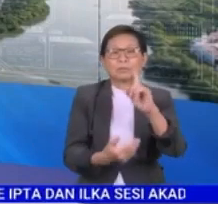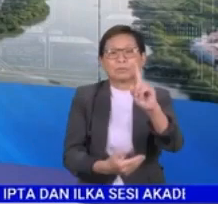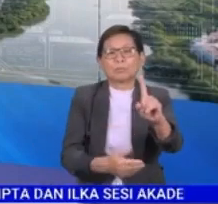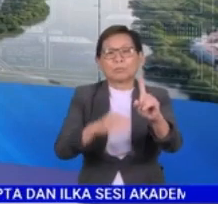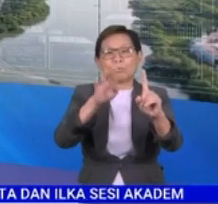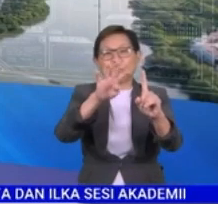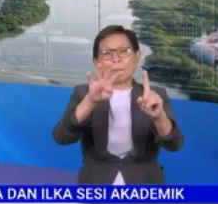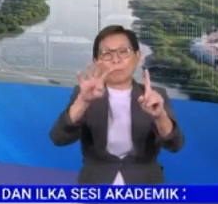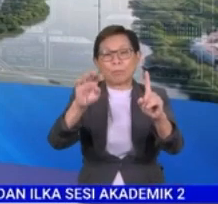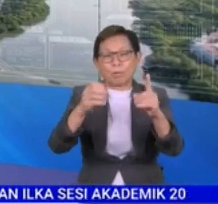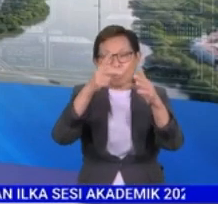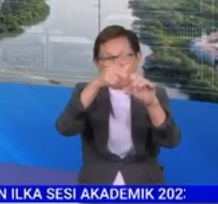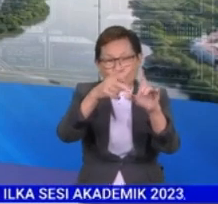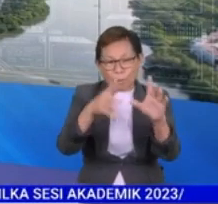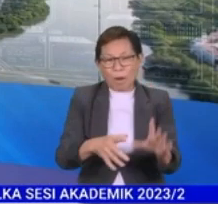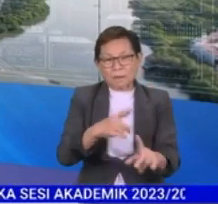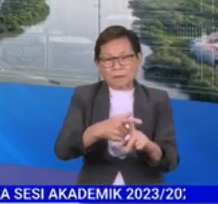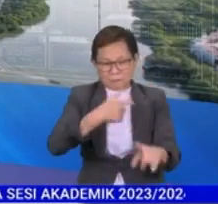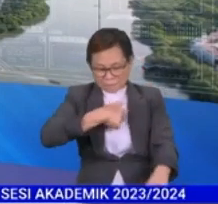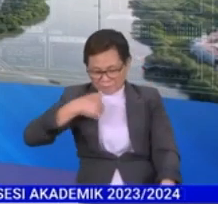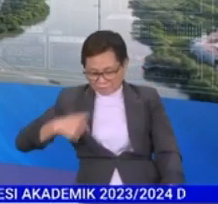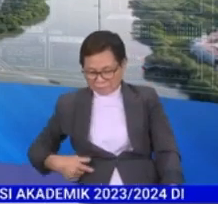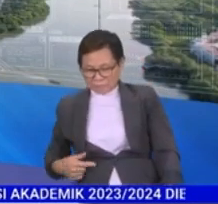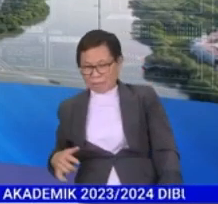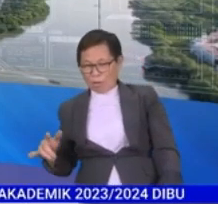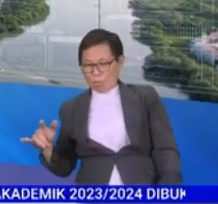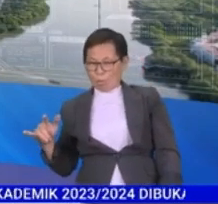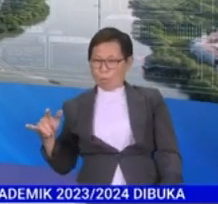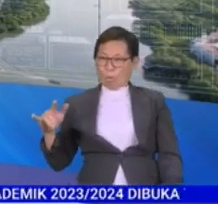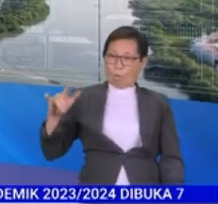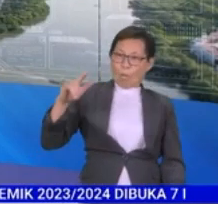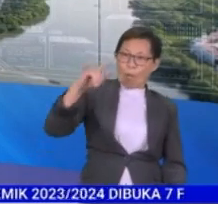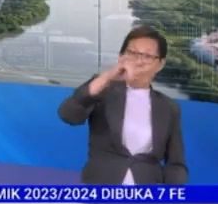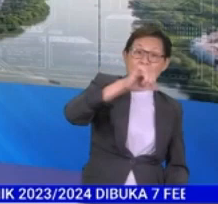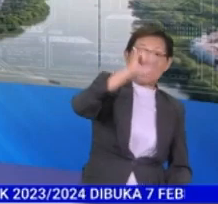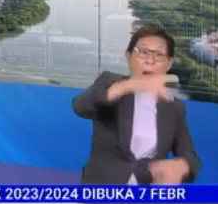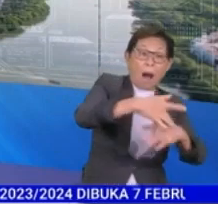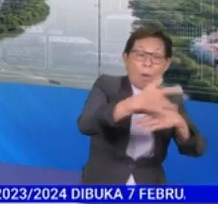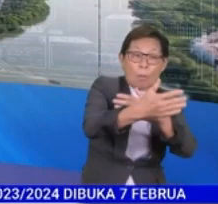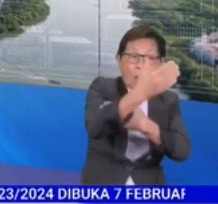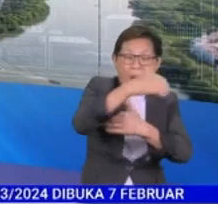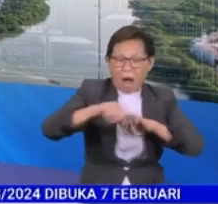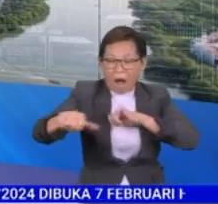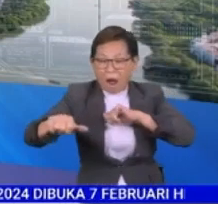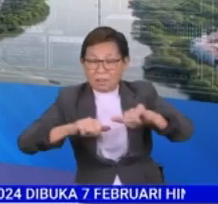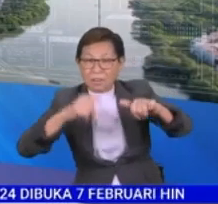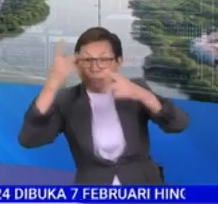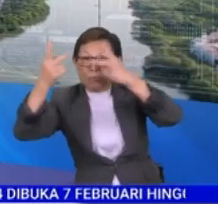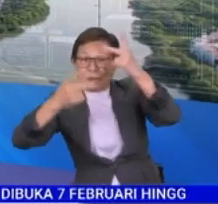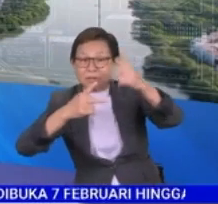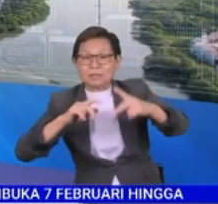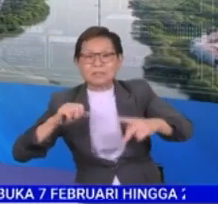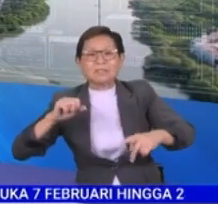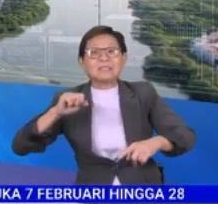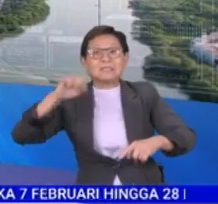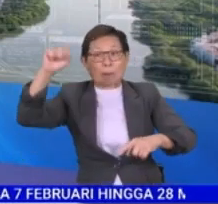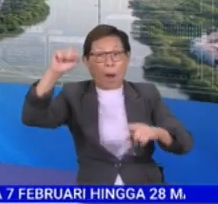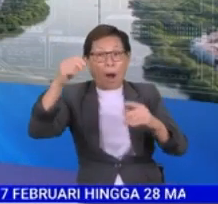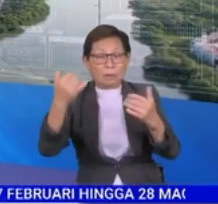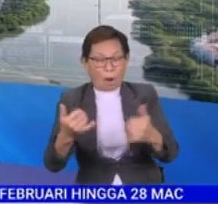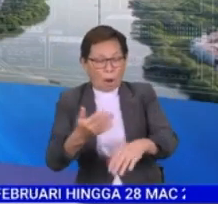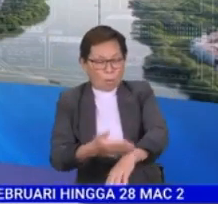140 penumpang dari Guangzhou China ke Sabah awal pagi tadi menandakan activity pelancongan di negeri ini semakin